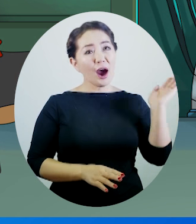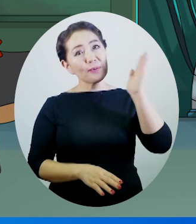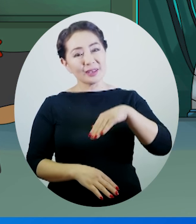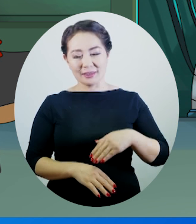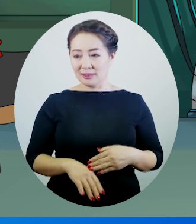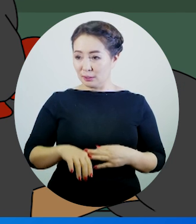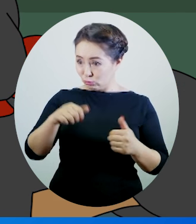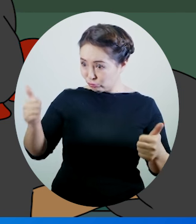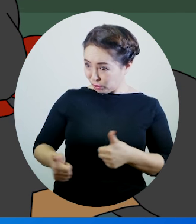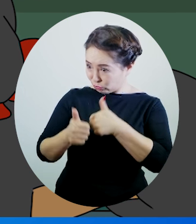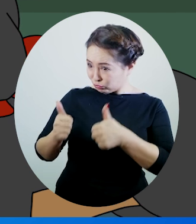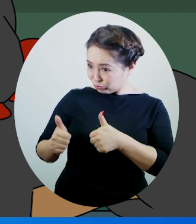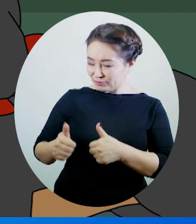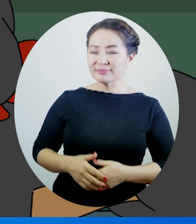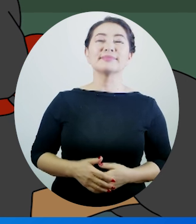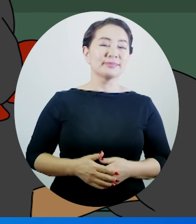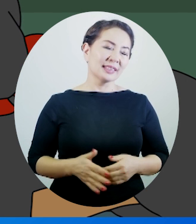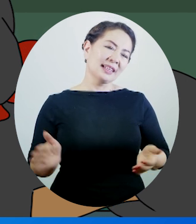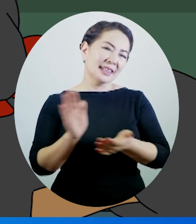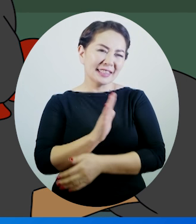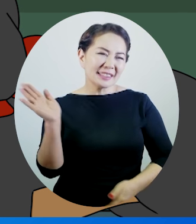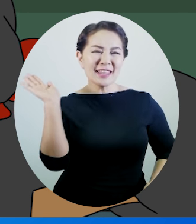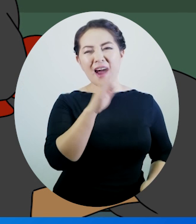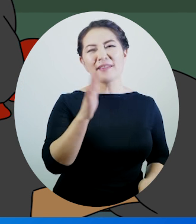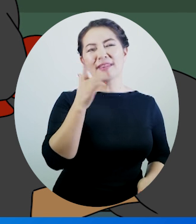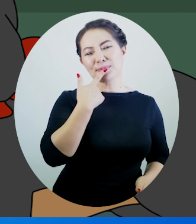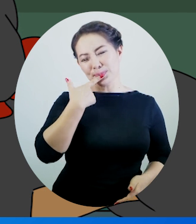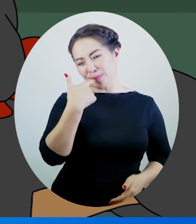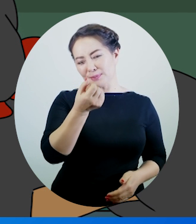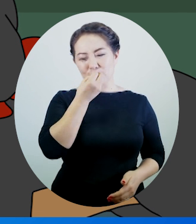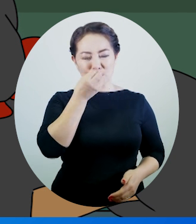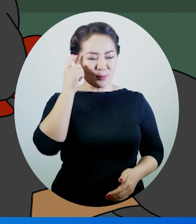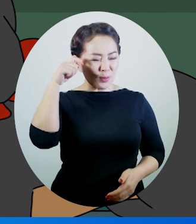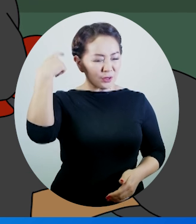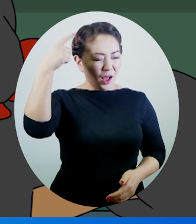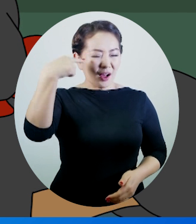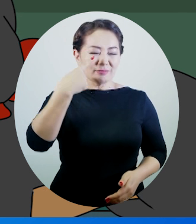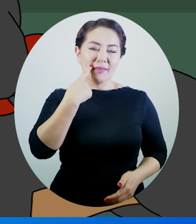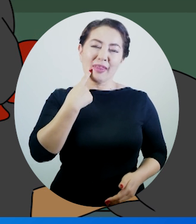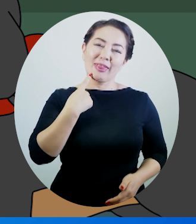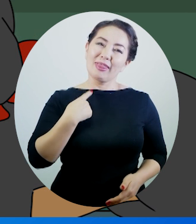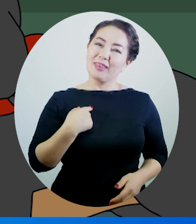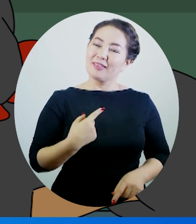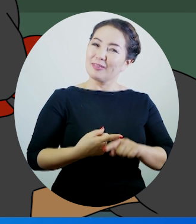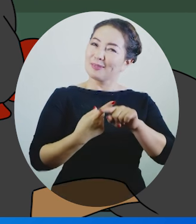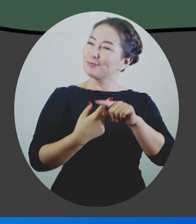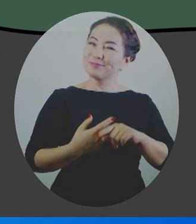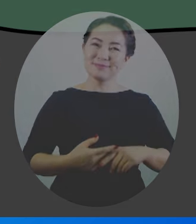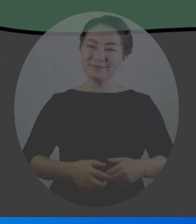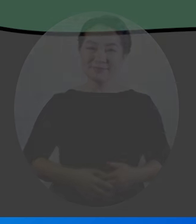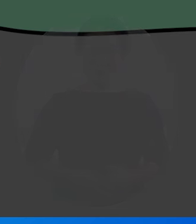маань бил нөө? Тэгээс юу яа? Амттай мэднэ гэж бодсон чинь арааны шүл засгарчлаа.